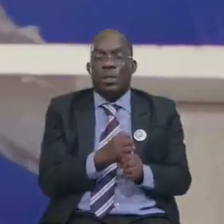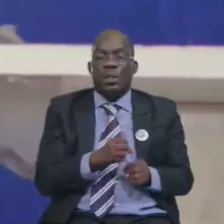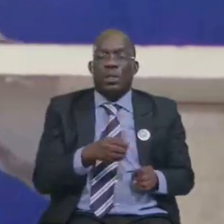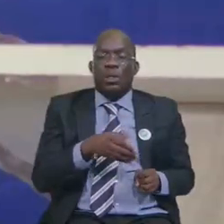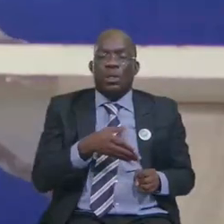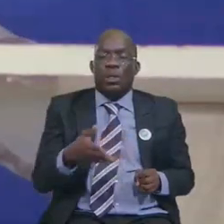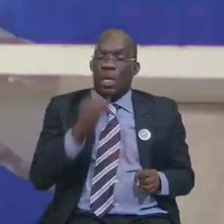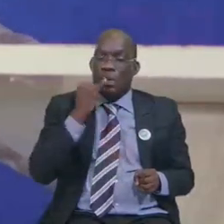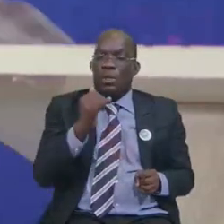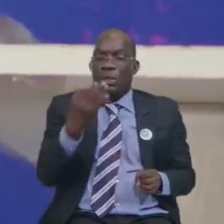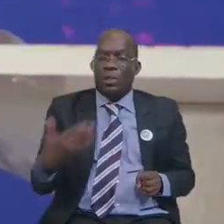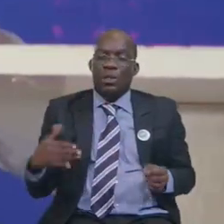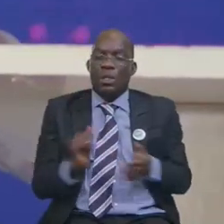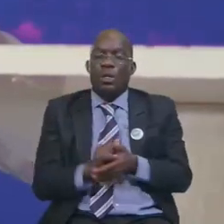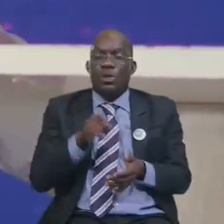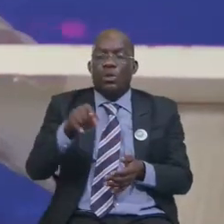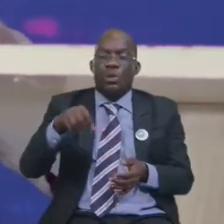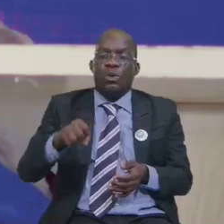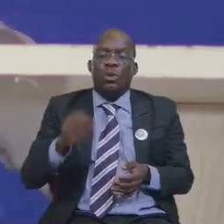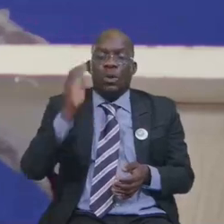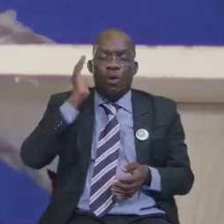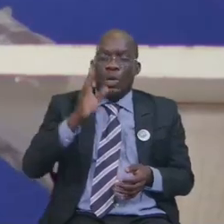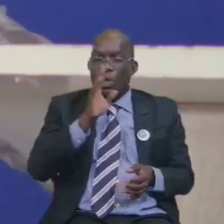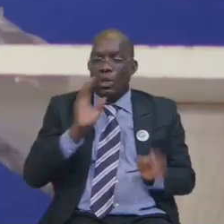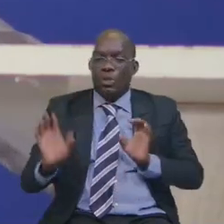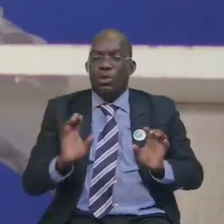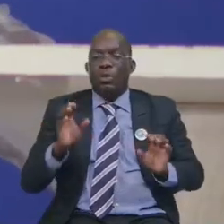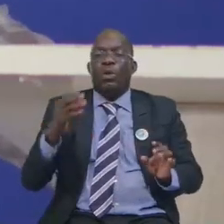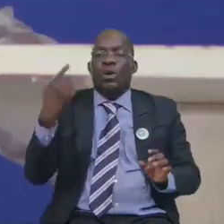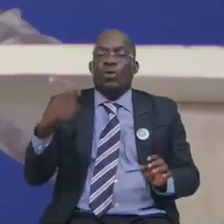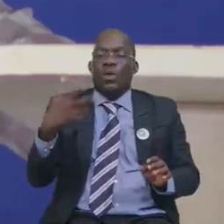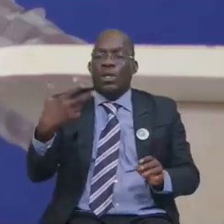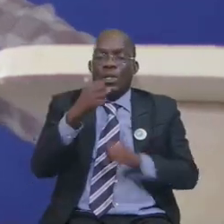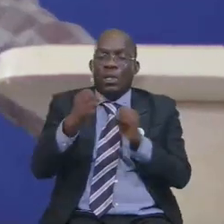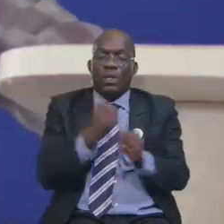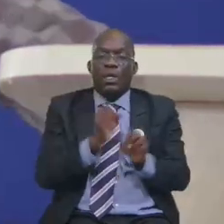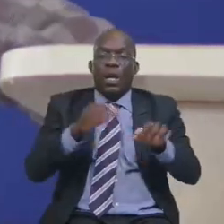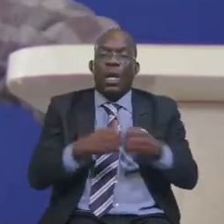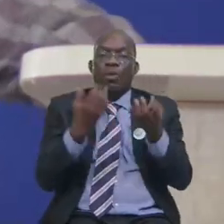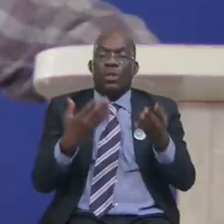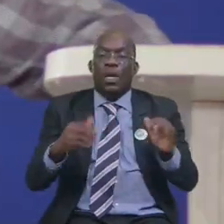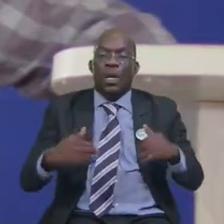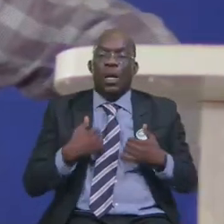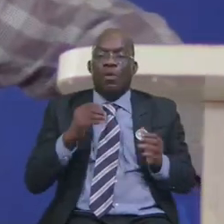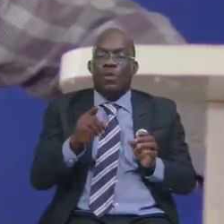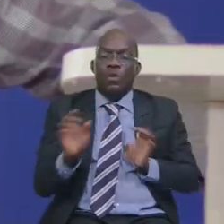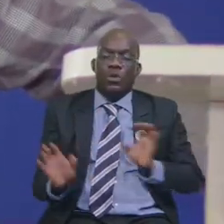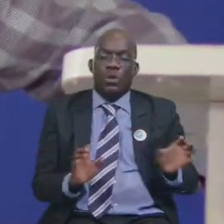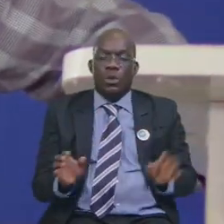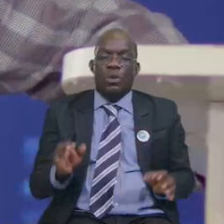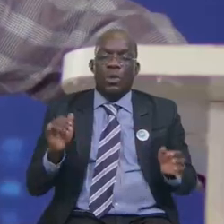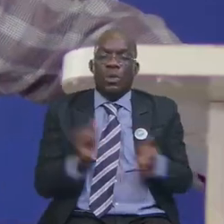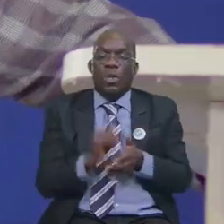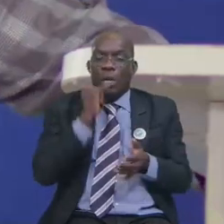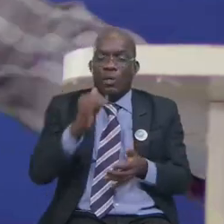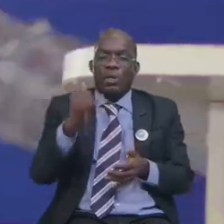faire pendant ces trois ans là combien as-tu réellement accompli c'est ce qu'il doit tu dois marquer c'est ça qui te